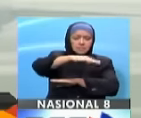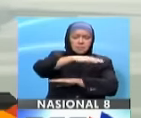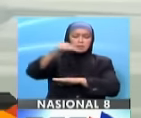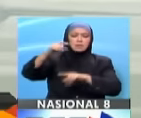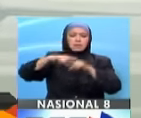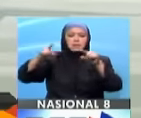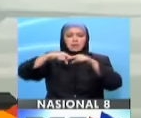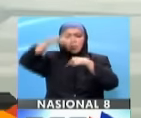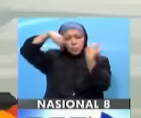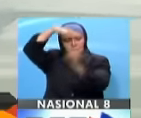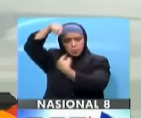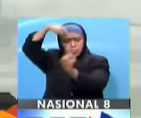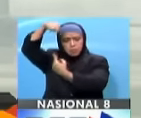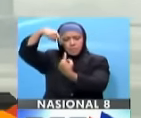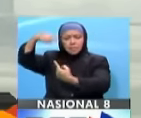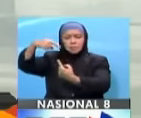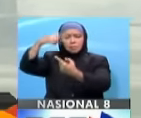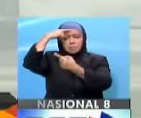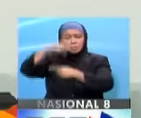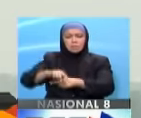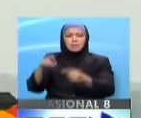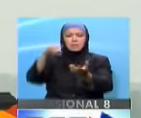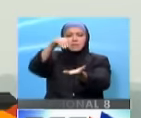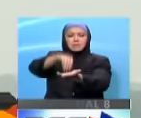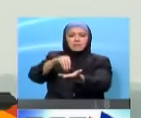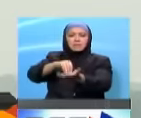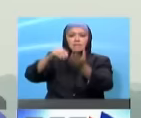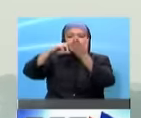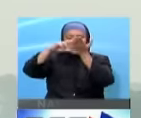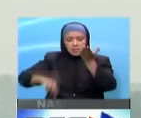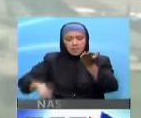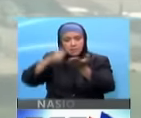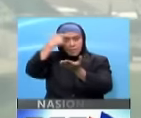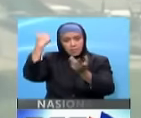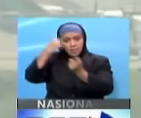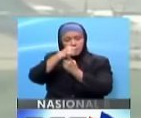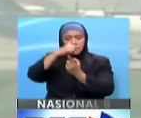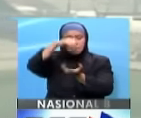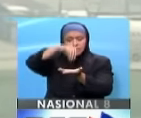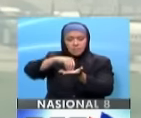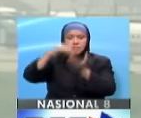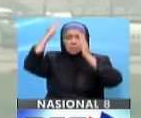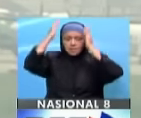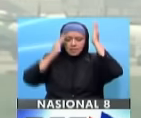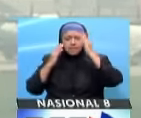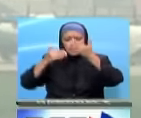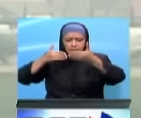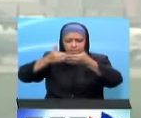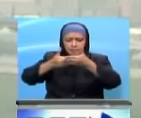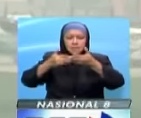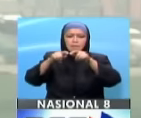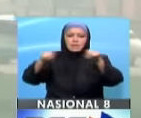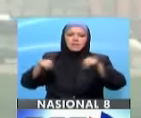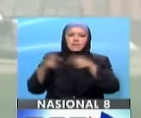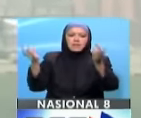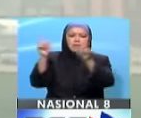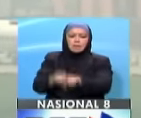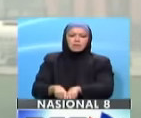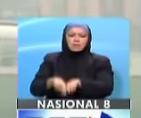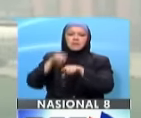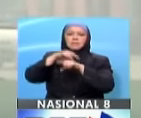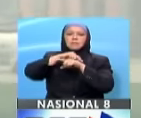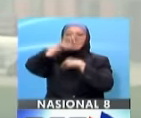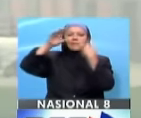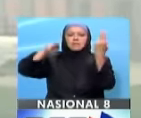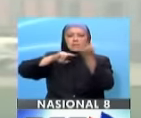kawasan yang mempunyai tekanan rendah kerana kedudukan Malaysia berhampiran dengan tempat berlakunya jerebu. Keadaan itu dijangka akan